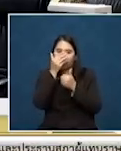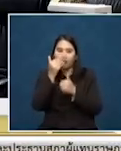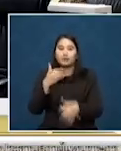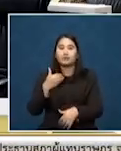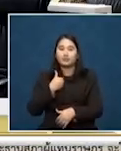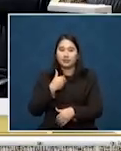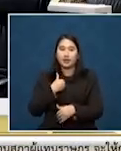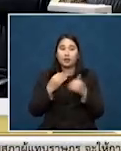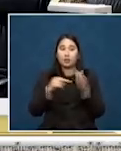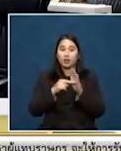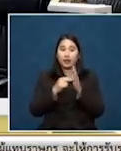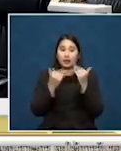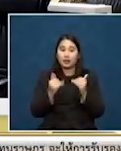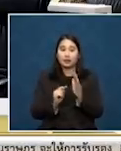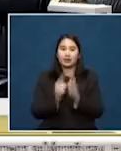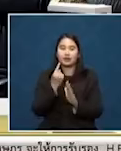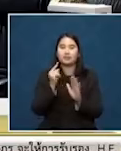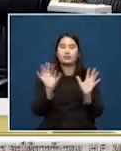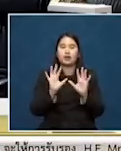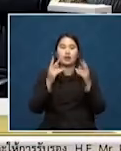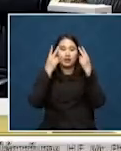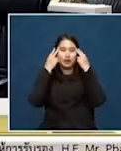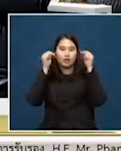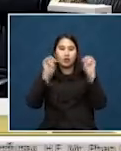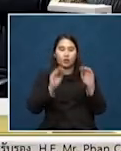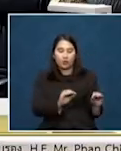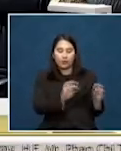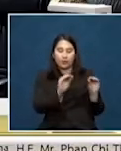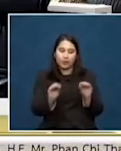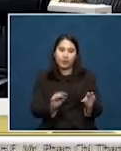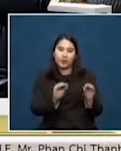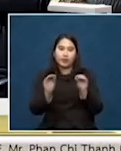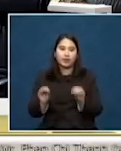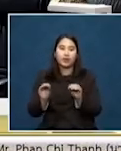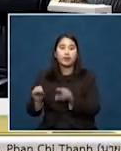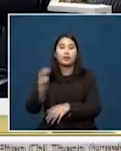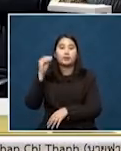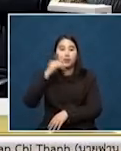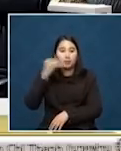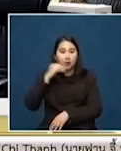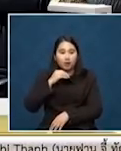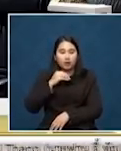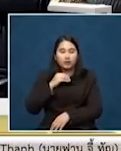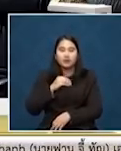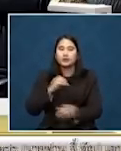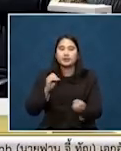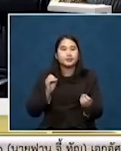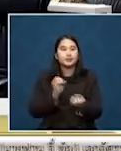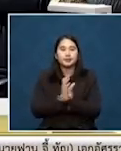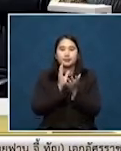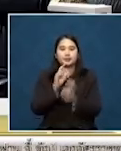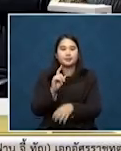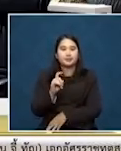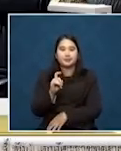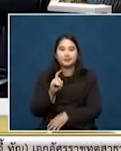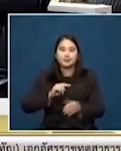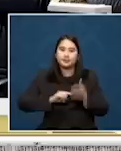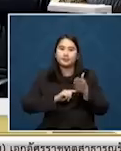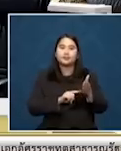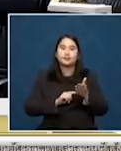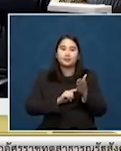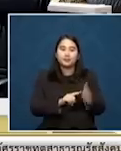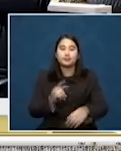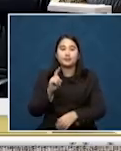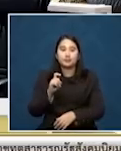มขึ้นภูนะ ใครคะ ไม่ยอมขึ้นภู จริงเหรอ ขอร่วมวงด้วย จริงเหรอแล้วล่ะ คุณวิโรจน์ลักษณะอดิศร เขาอยู่ข้างล่างอยู่แล้ว เ